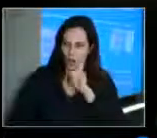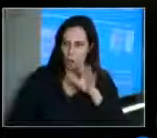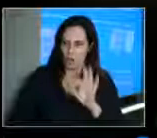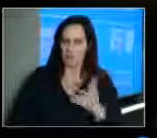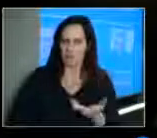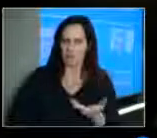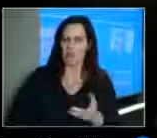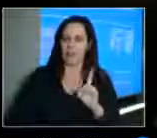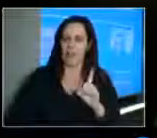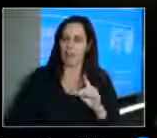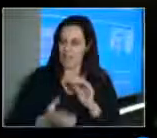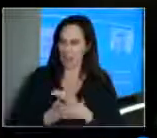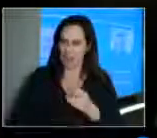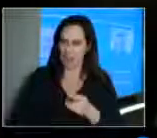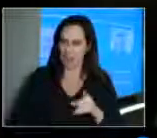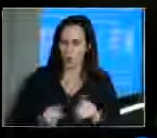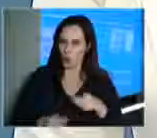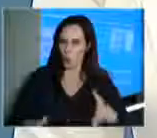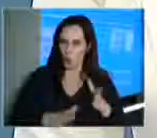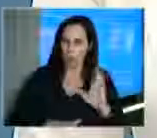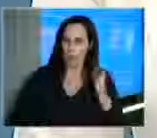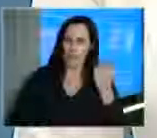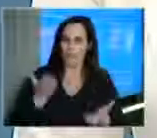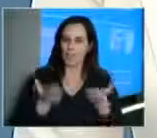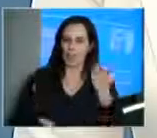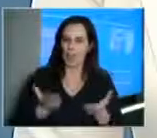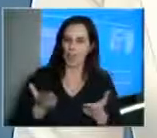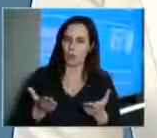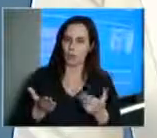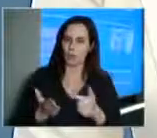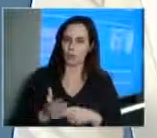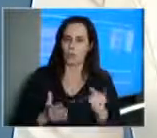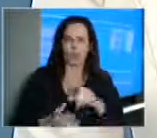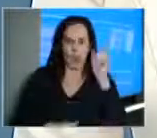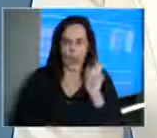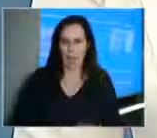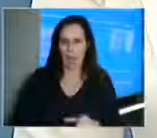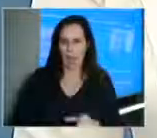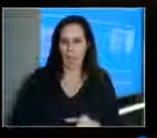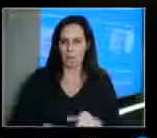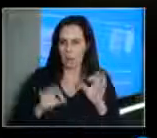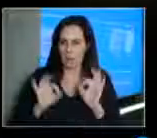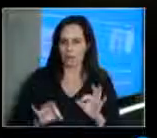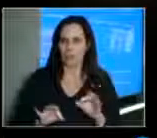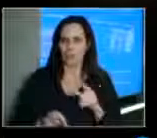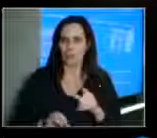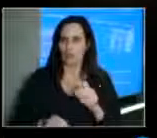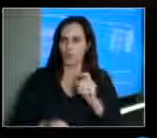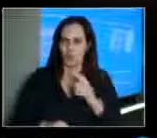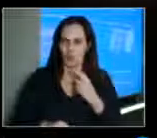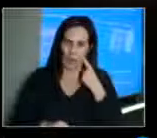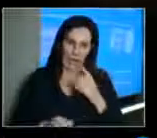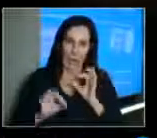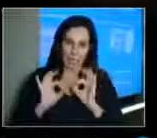אמיתי, ואז החברים של אותו בוט לא יבדילו שהוא לא בן אדם כביכול אמיתי, שהוא ישדר